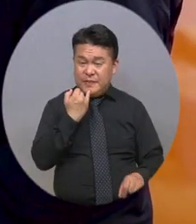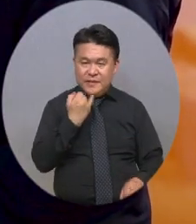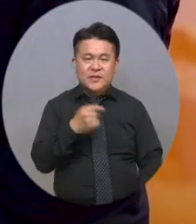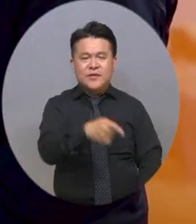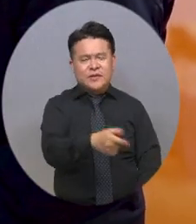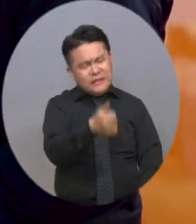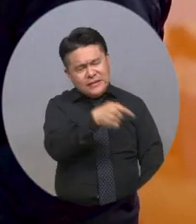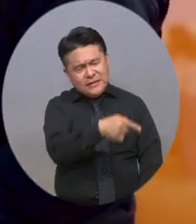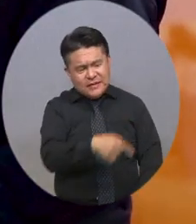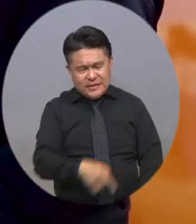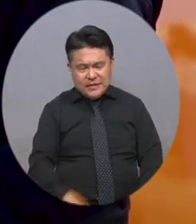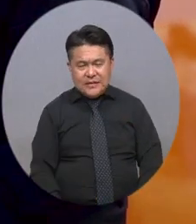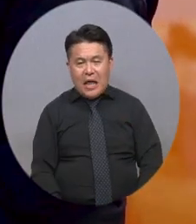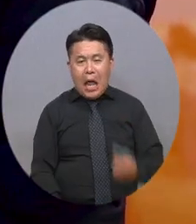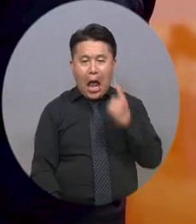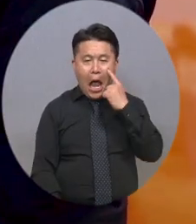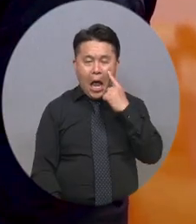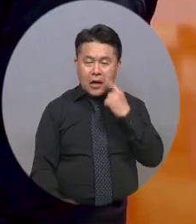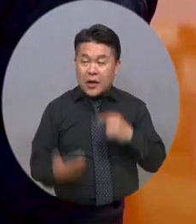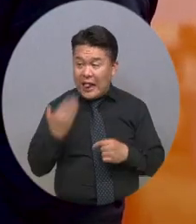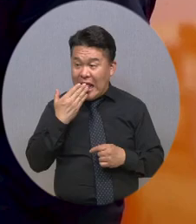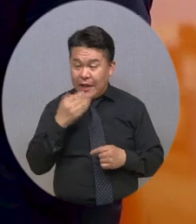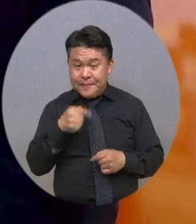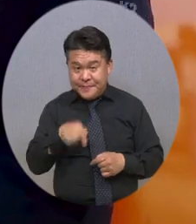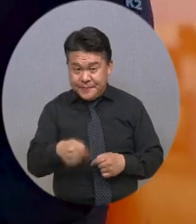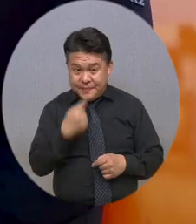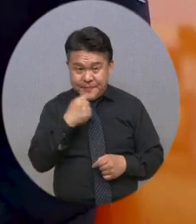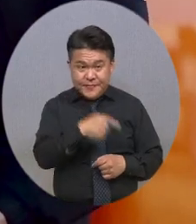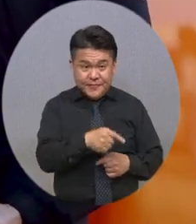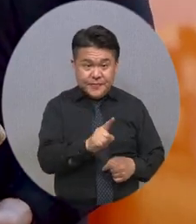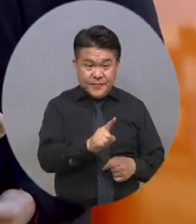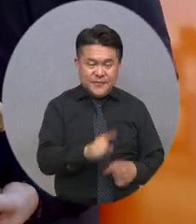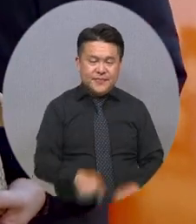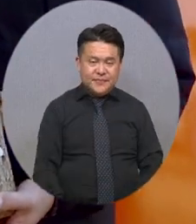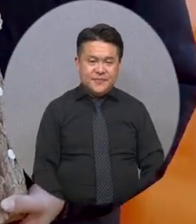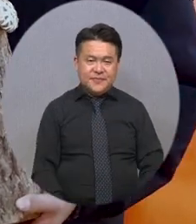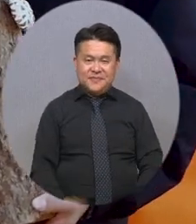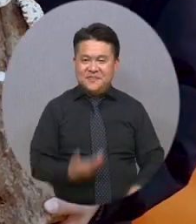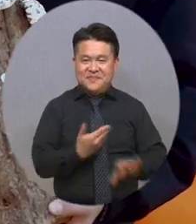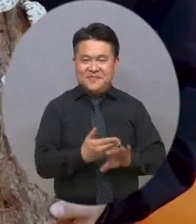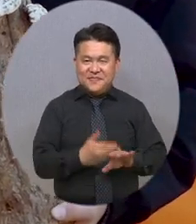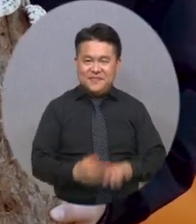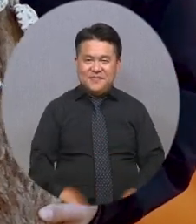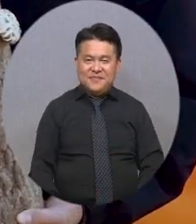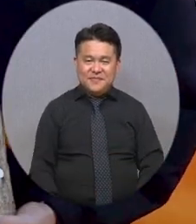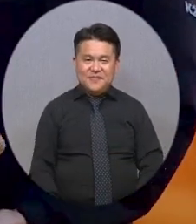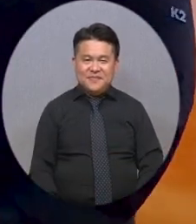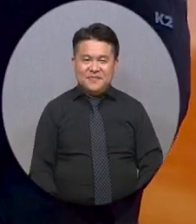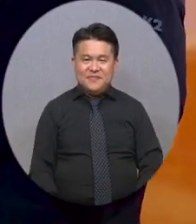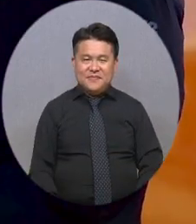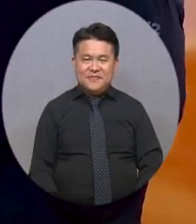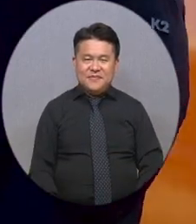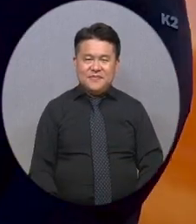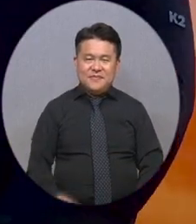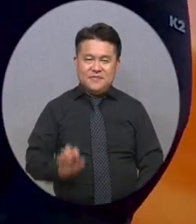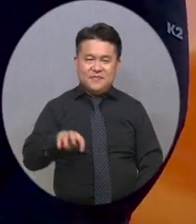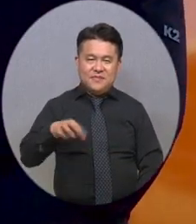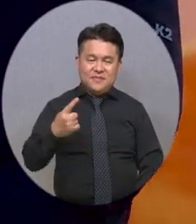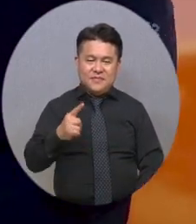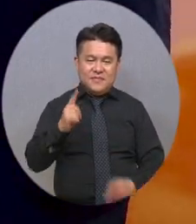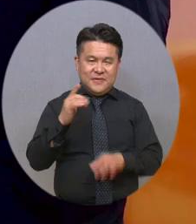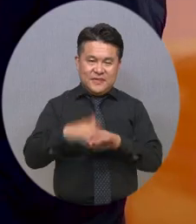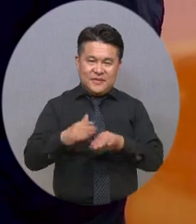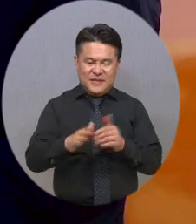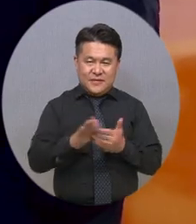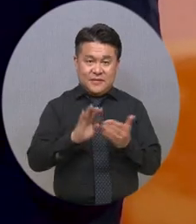줄. 아, 그래요? 아. 요거는 달콤한 맛이고. 요거는 달달하지 않은 맛. 달달하지 않은 맛. 진짜 표고를 그대로